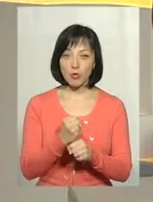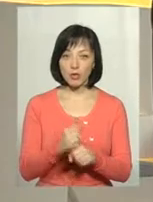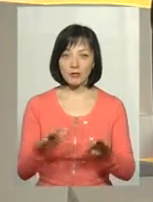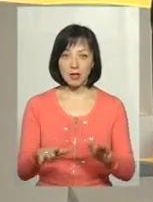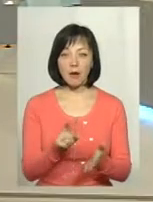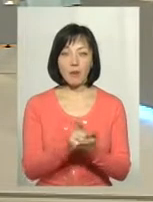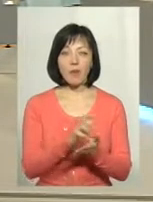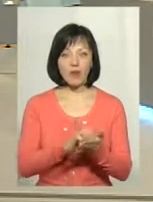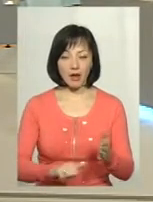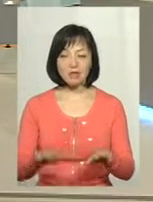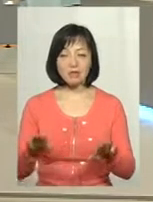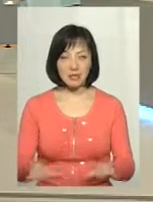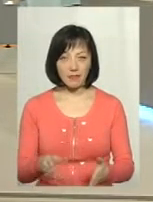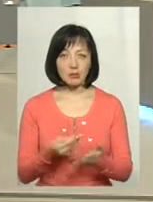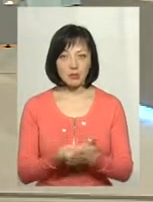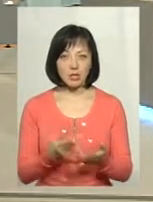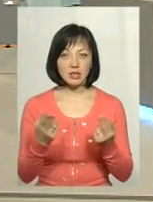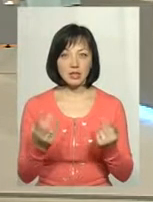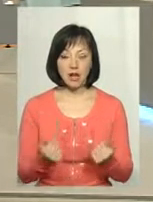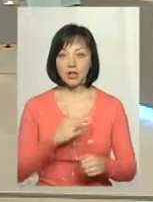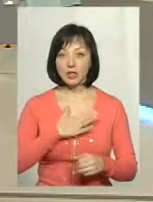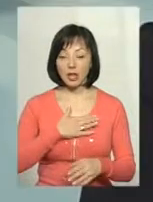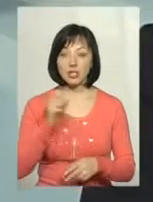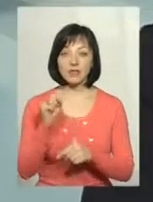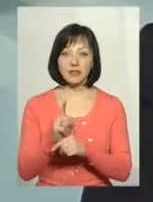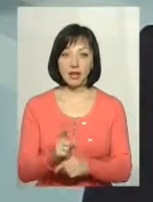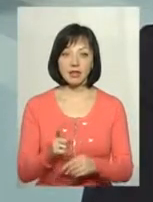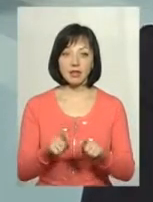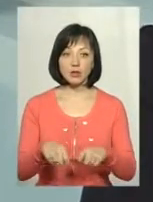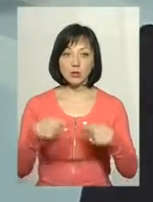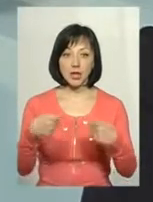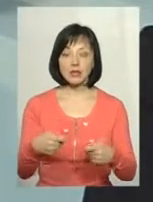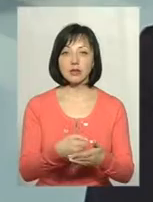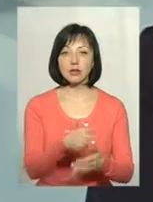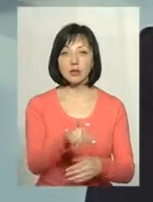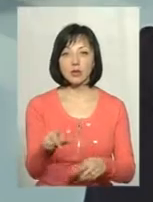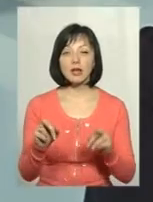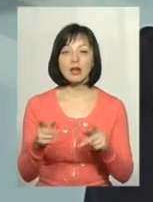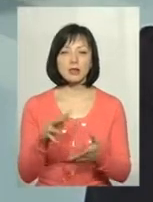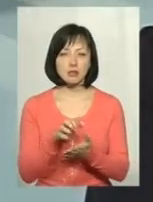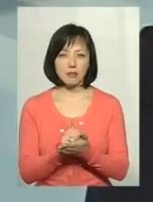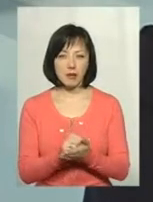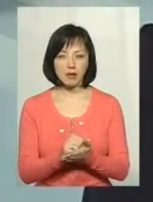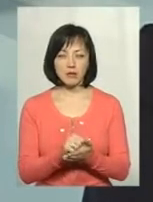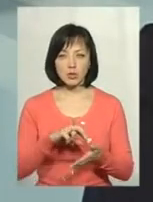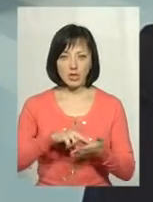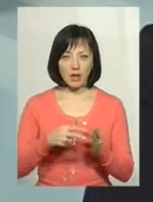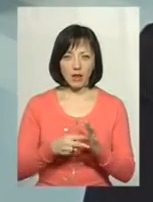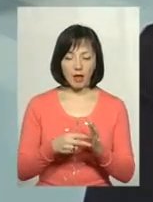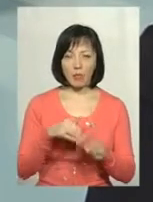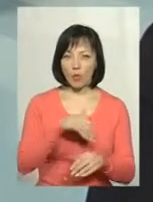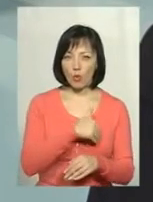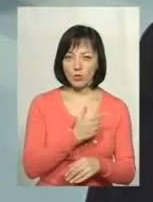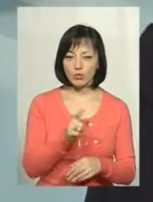податки в місцевий бюджет. Так. Наше завдання – донести до людей, як ми зараз займаємося стратегією. Ми